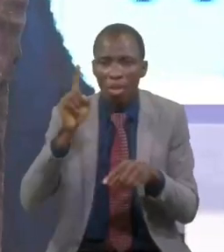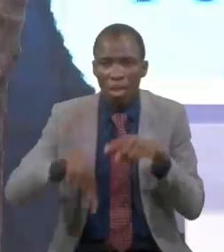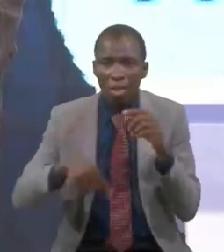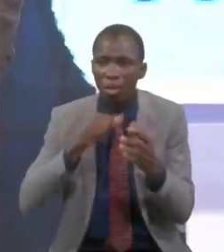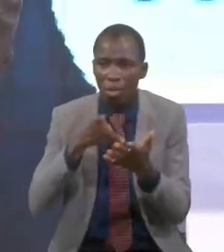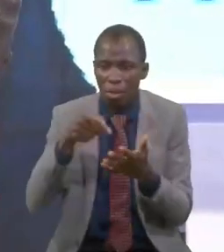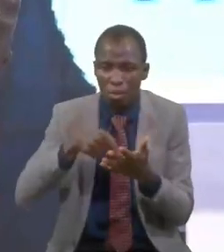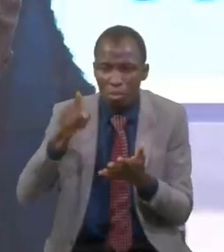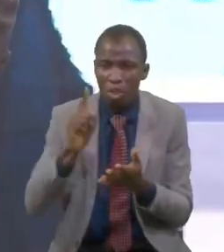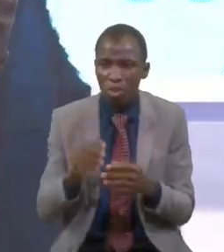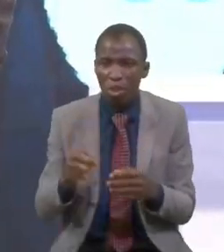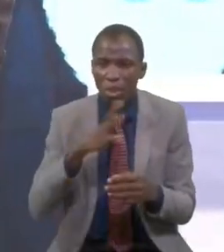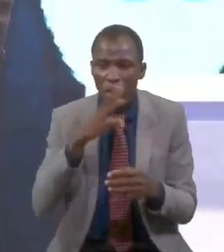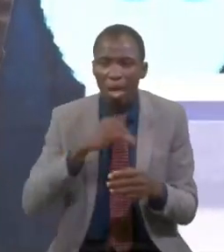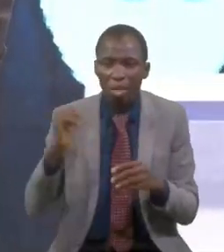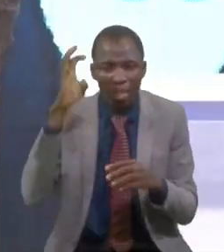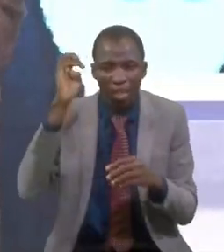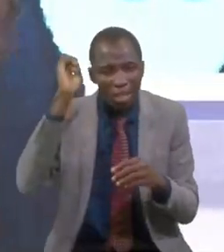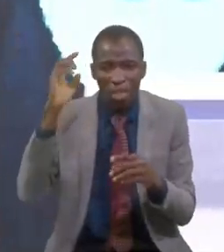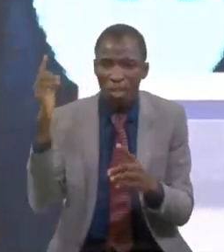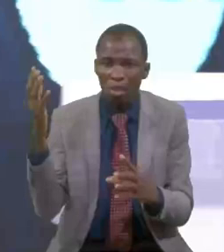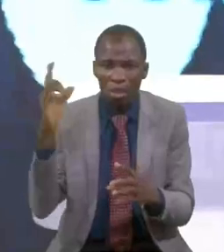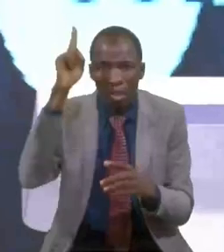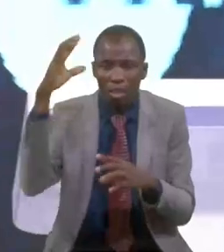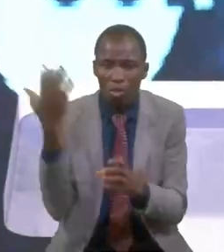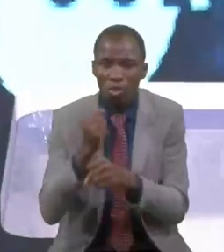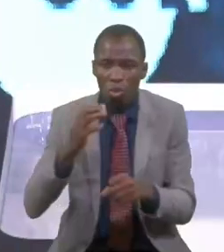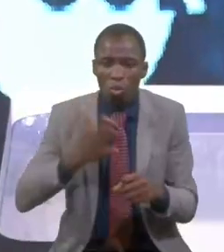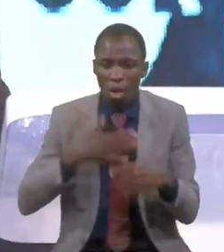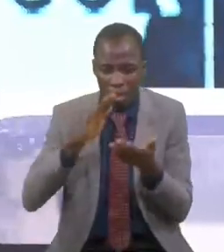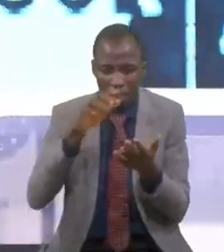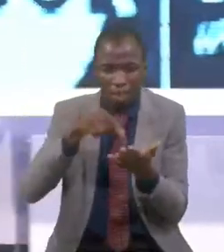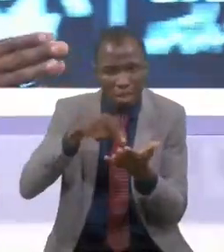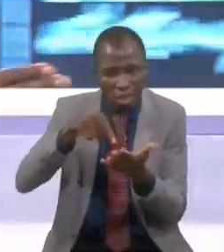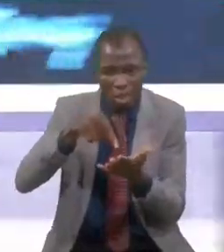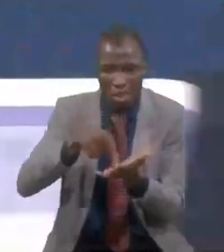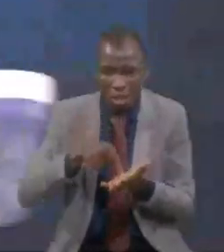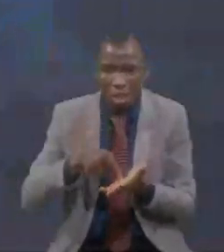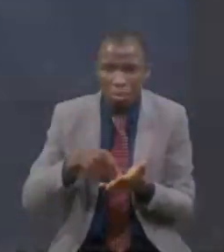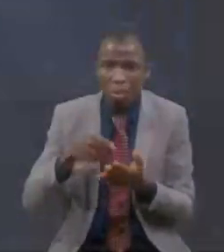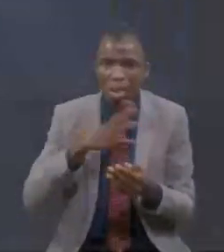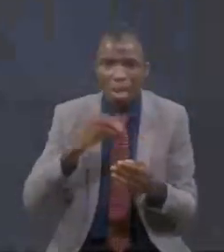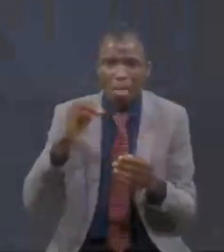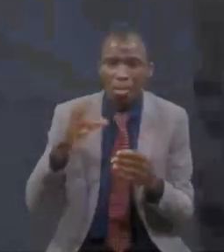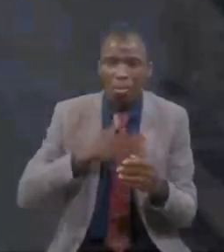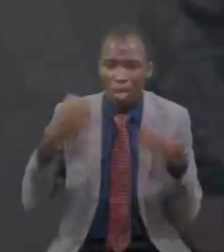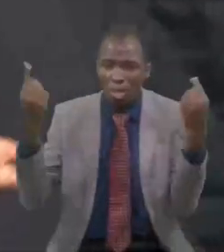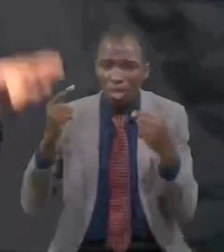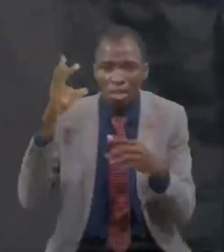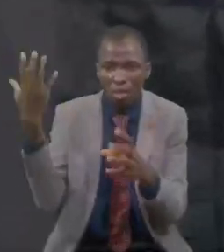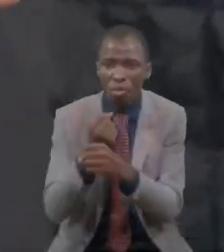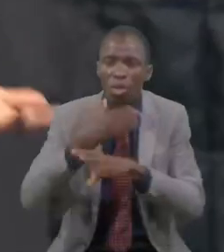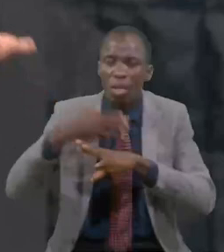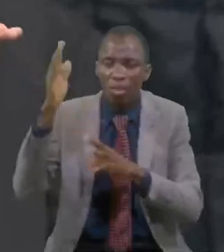venu prendre ma dette il est venu prendre mes péchés il est venu toutôter afin que